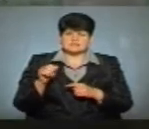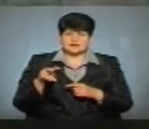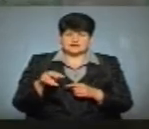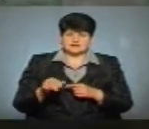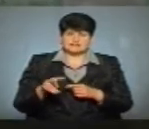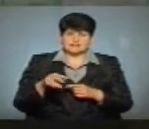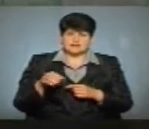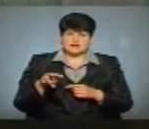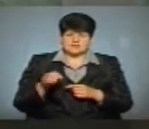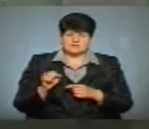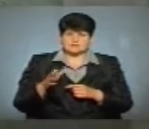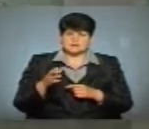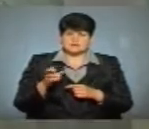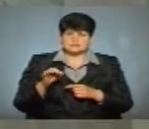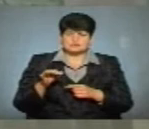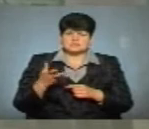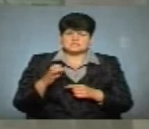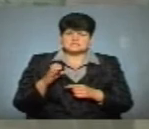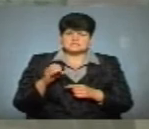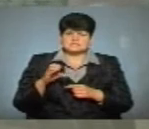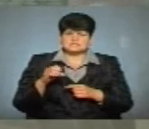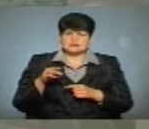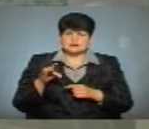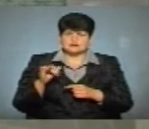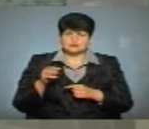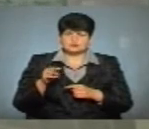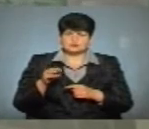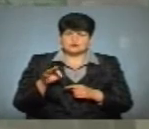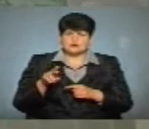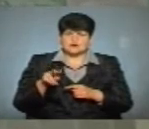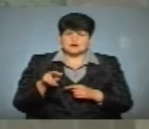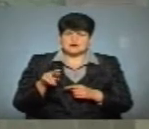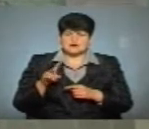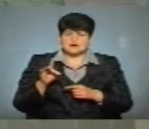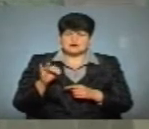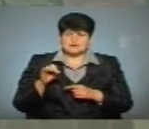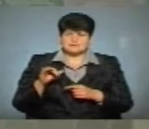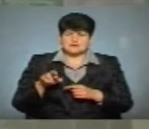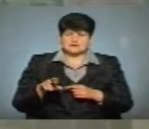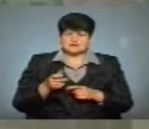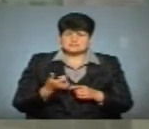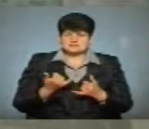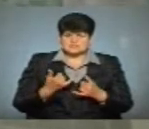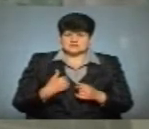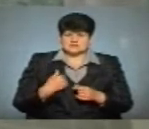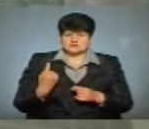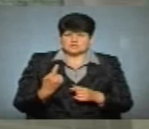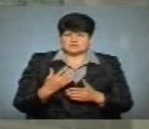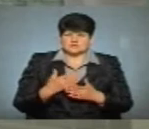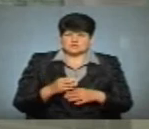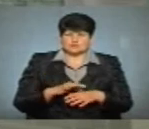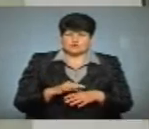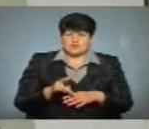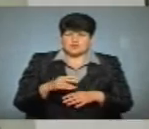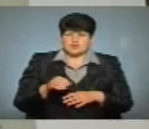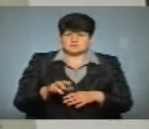лайма, анаплазмоз, бабезіоз, ерліхіоз і так далі, тулярімія. Найбільш актуальним захворюванням для нашої області є хвороба